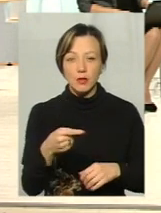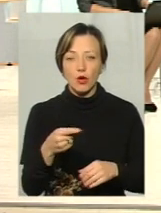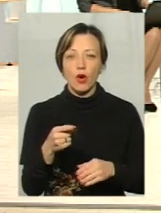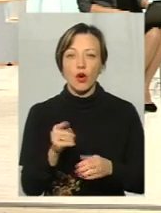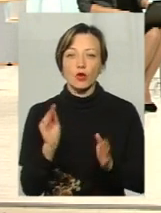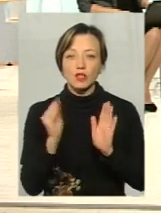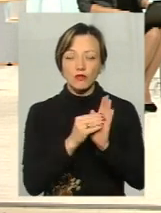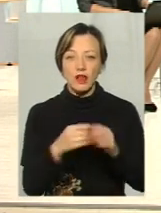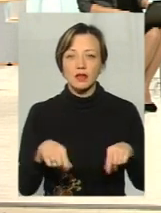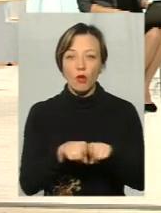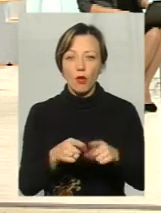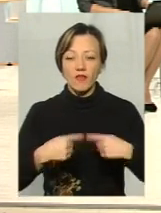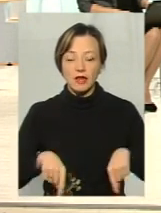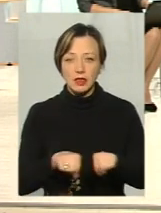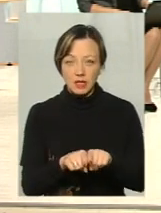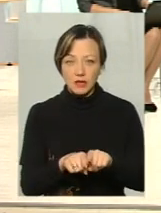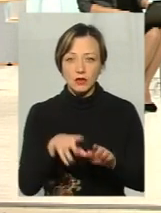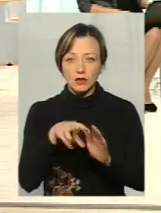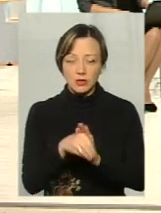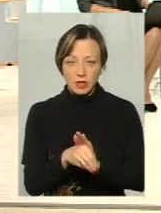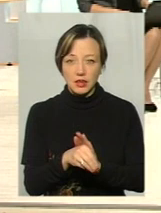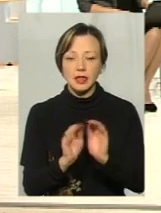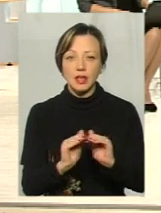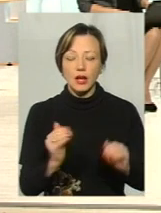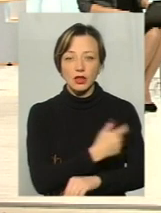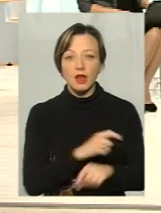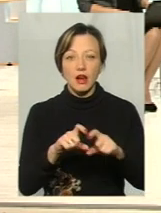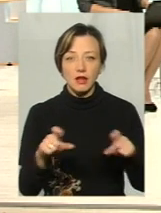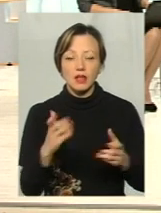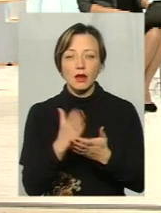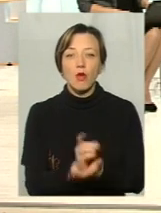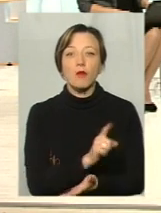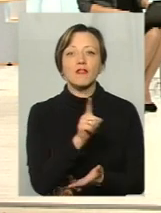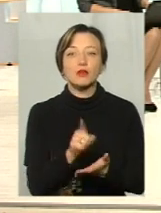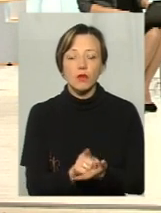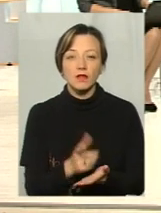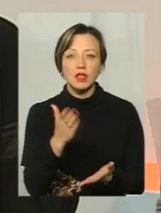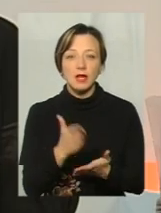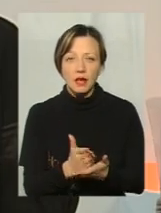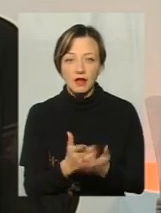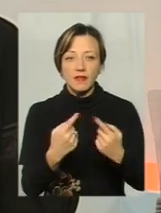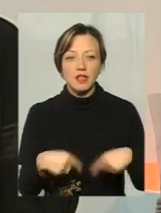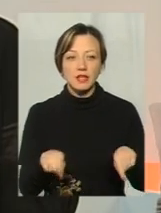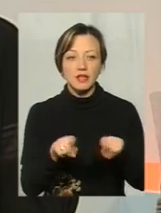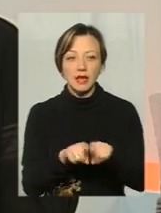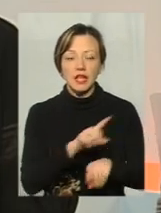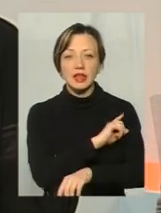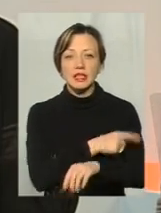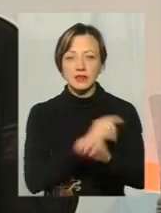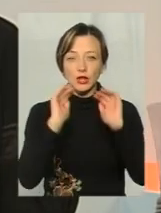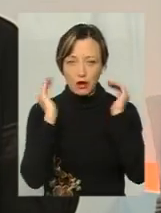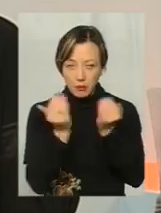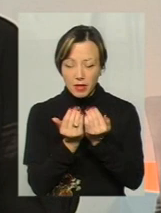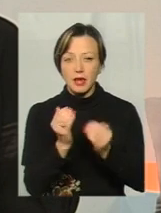розташування такого відділення у структурі поліпрофільної дитячої лікарні є обов'язкова наявність у ній відділення інтенсивної